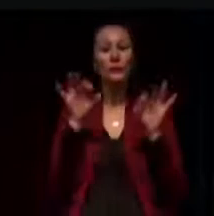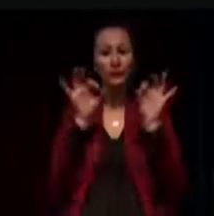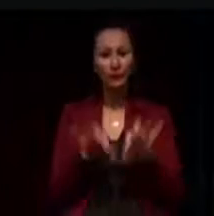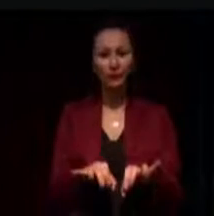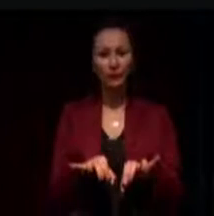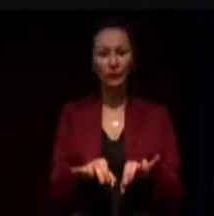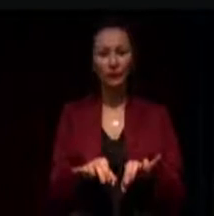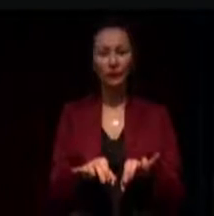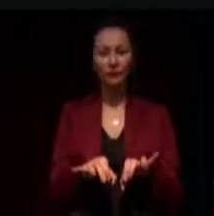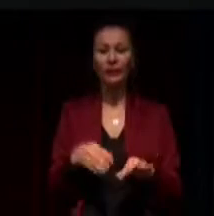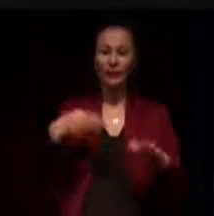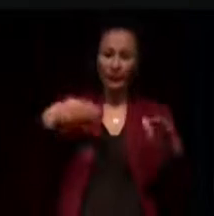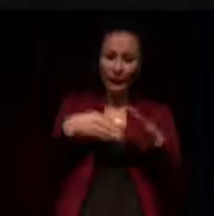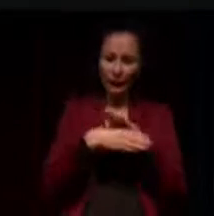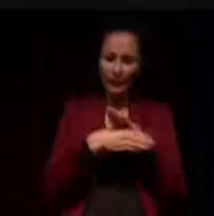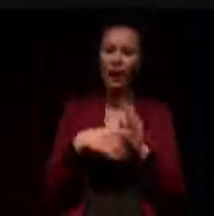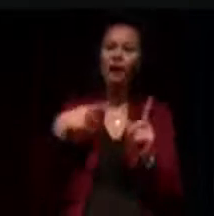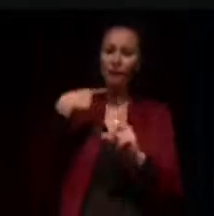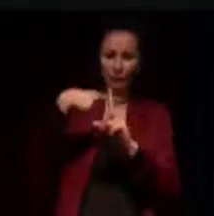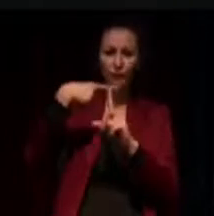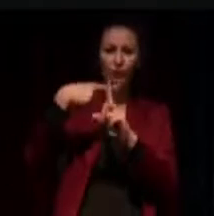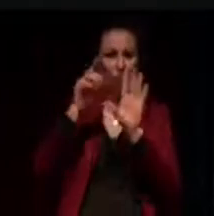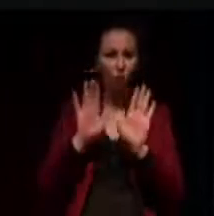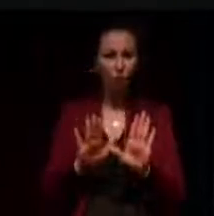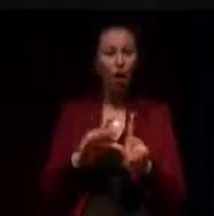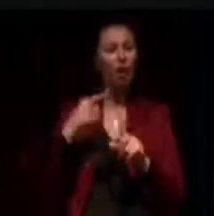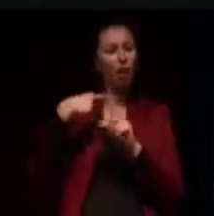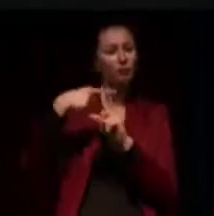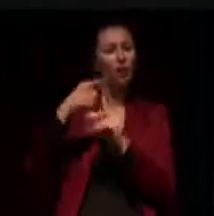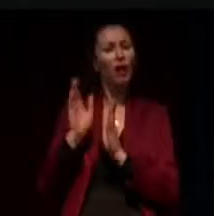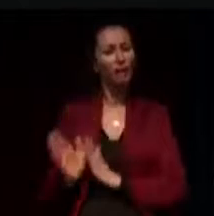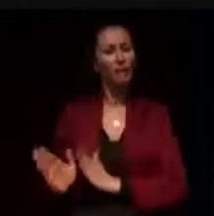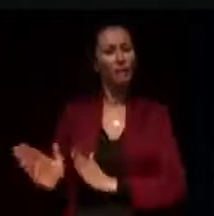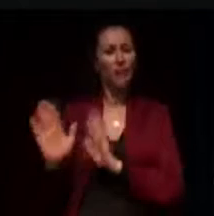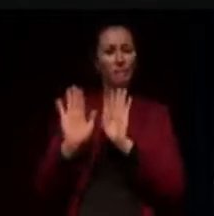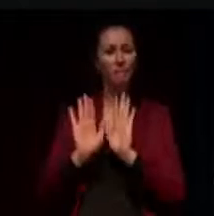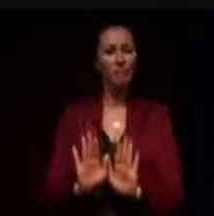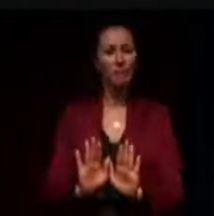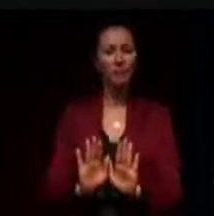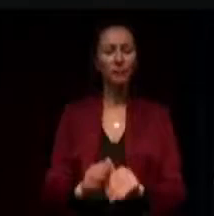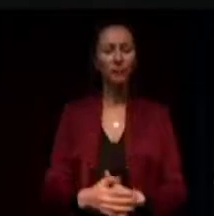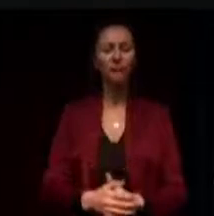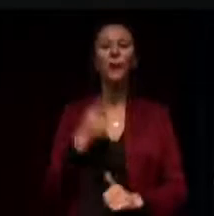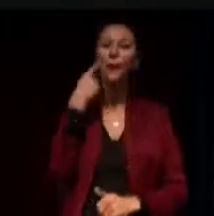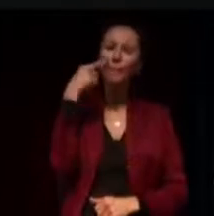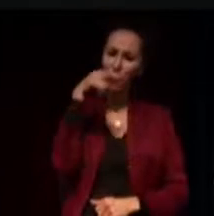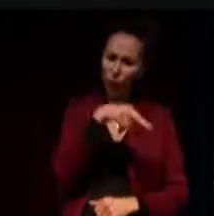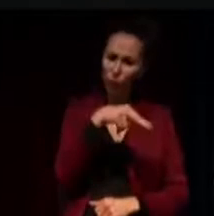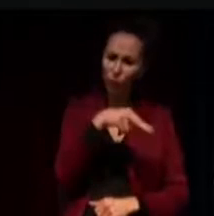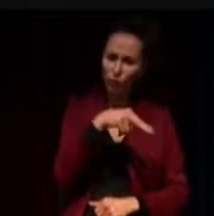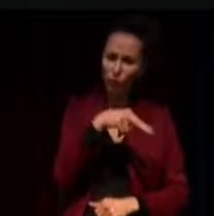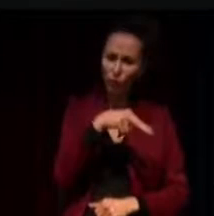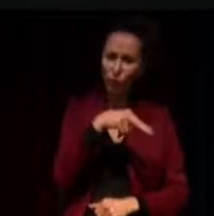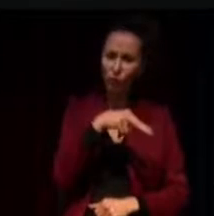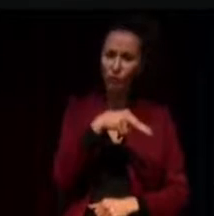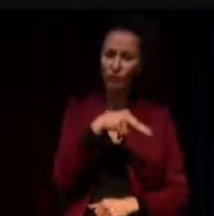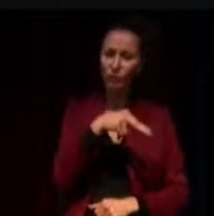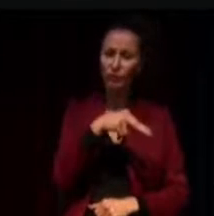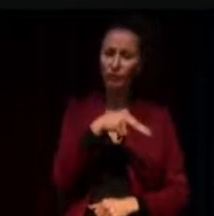Şimdi girdiler artıyor mu? Artıyor. Artmaya devam ediyor. Bakıyorsunuz